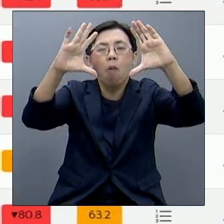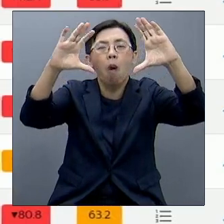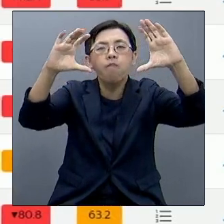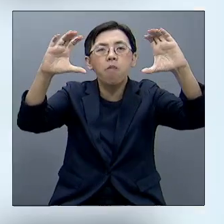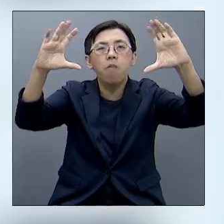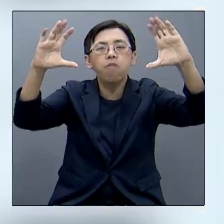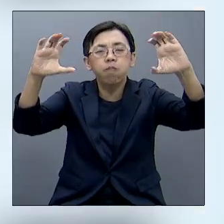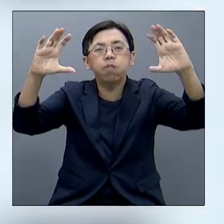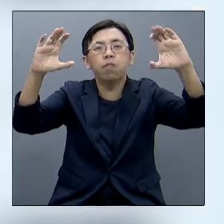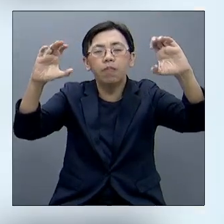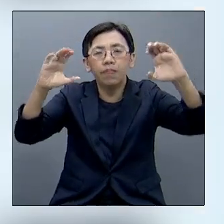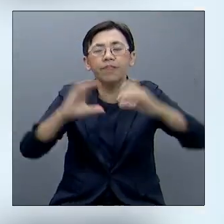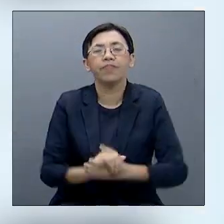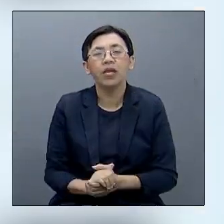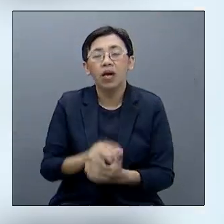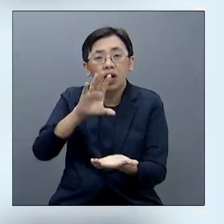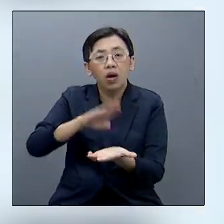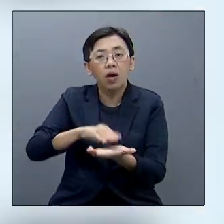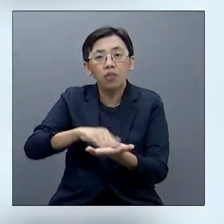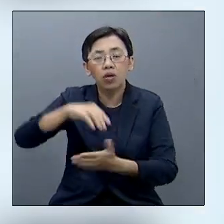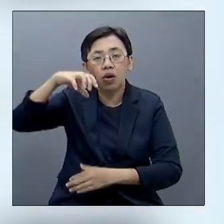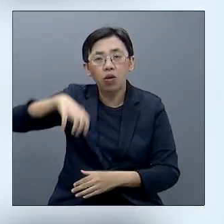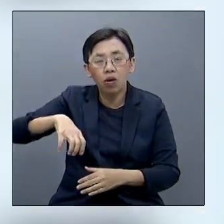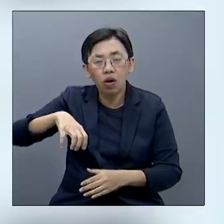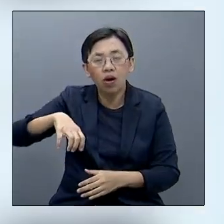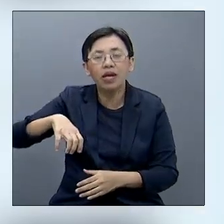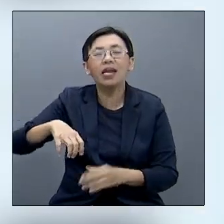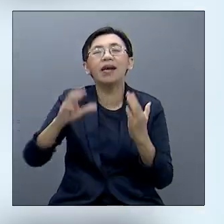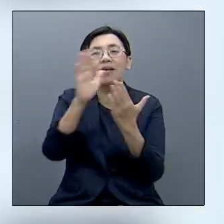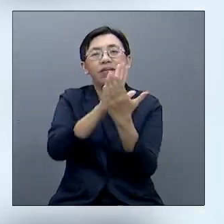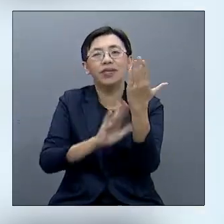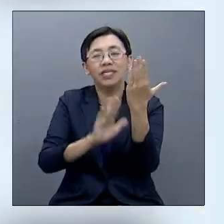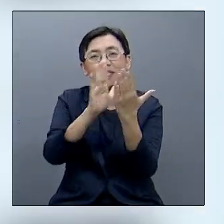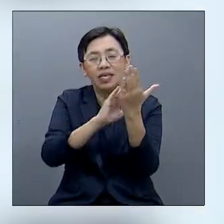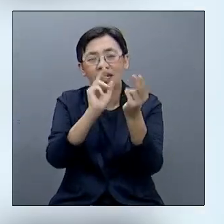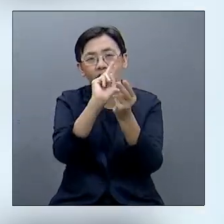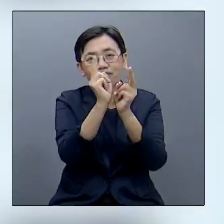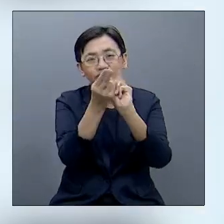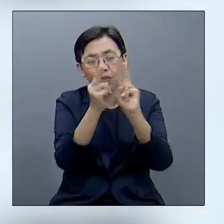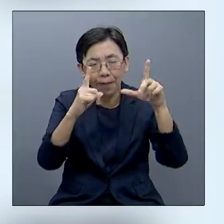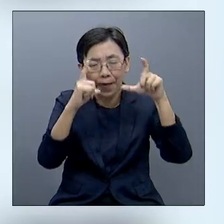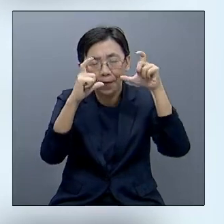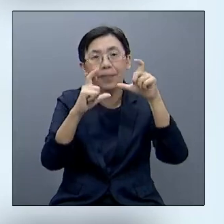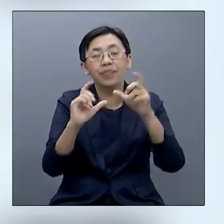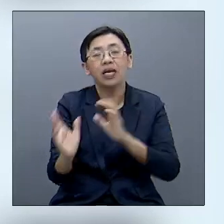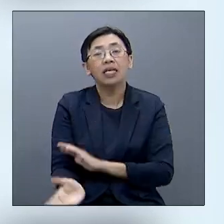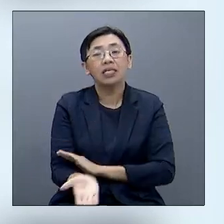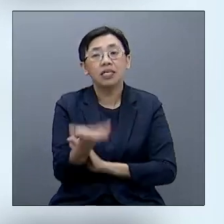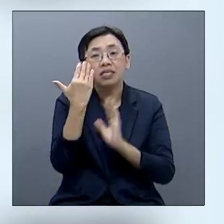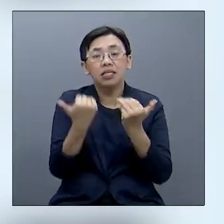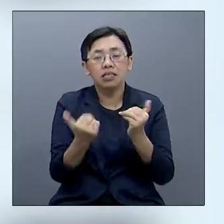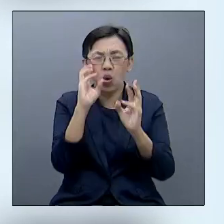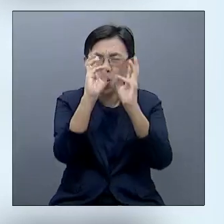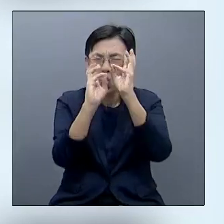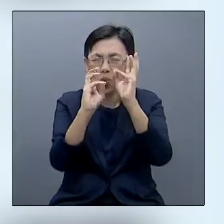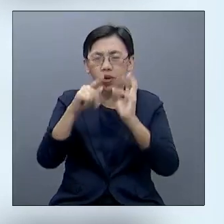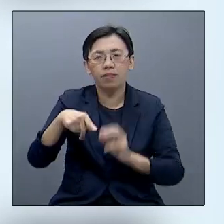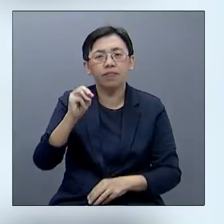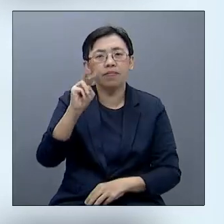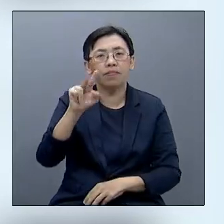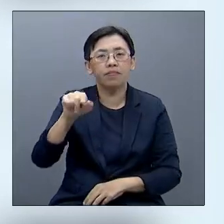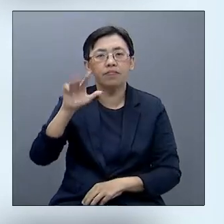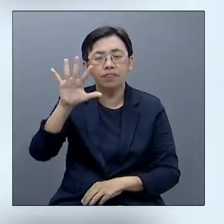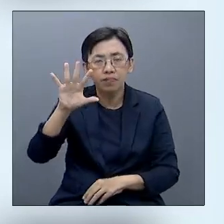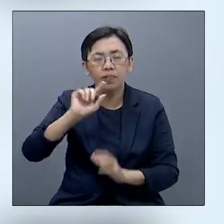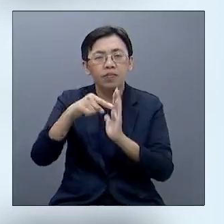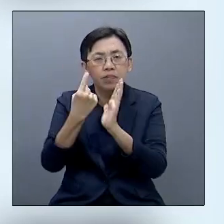กาศและภูมิสารสนเทศองค์การมหาชนหรือจิสดาระบุว่าในเช้าวันนี้จังหวัดที่มีค่าฝุ่น PM2.5 แบบรายชั่วโม